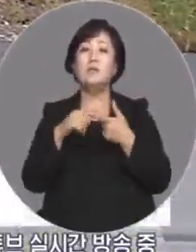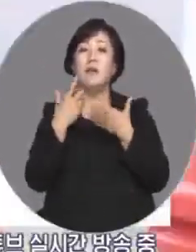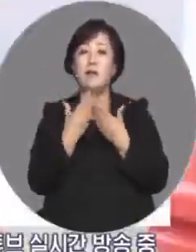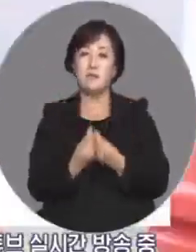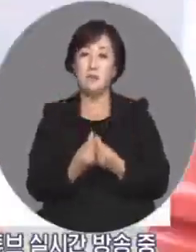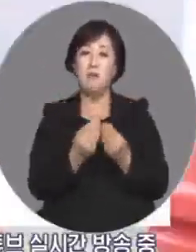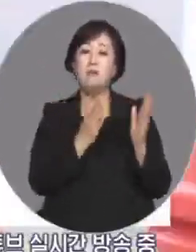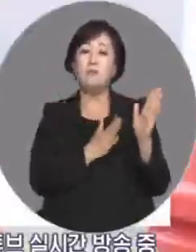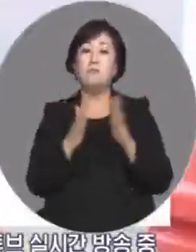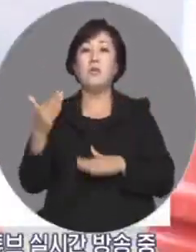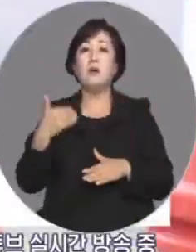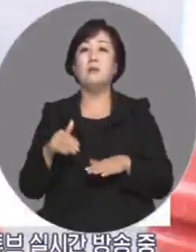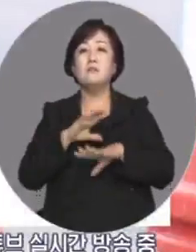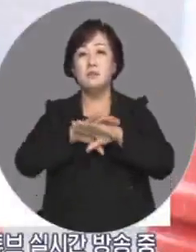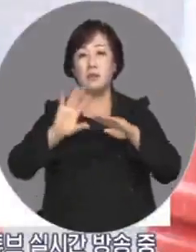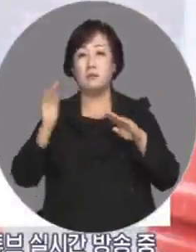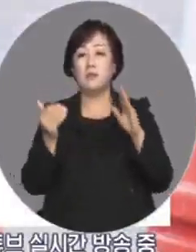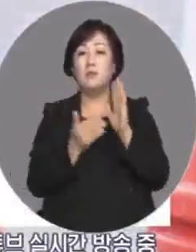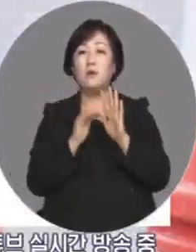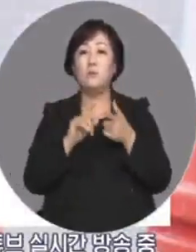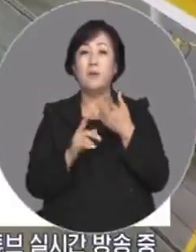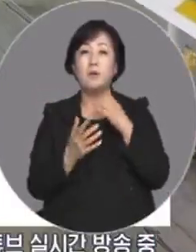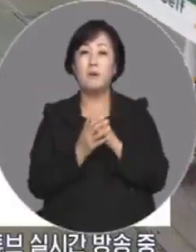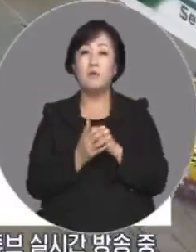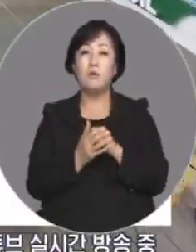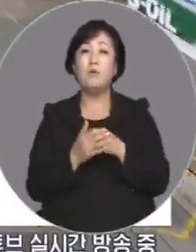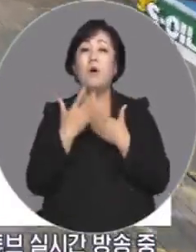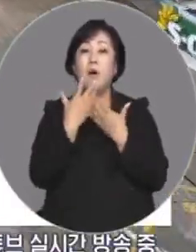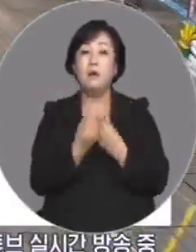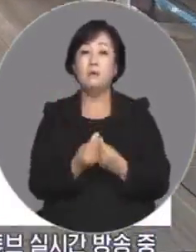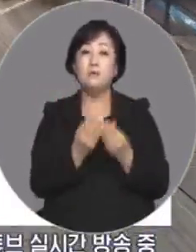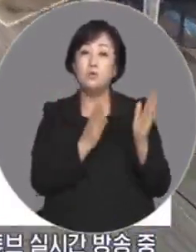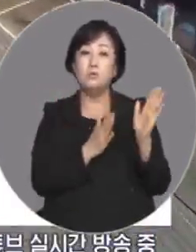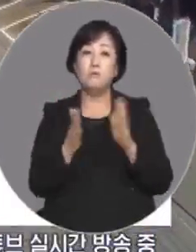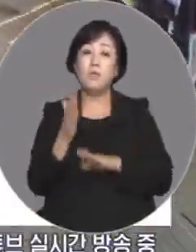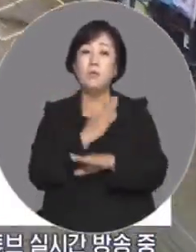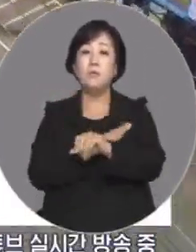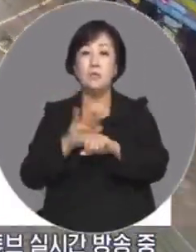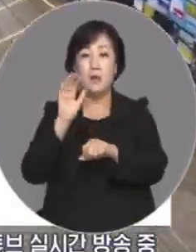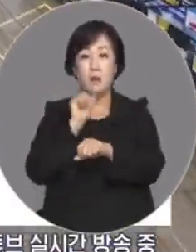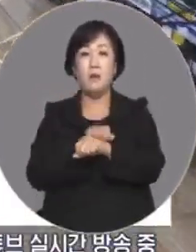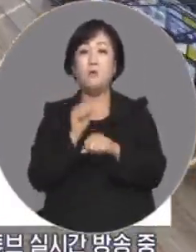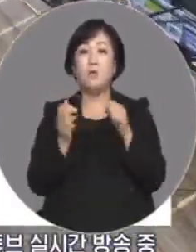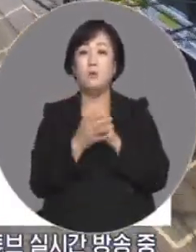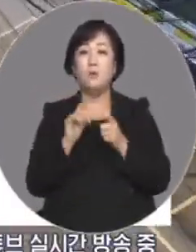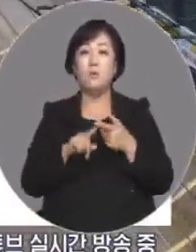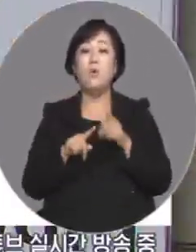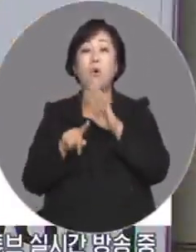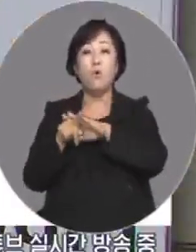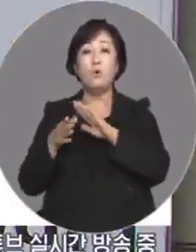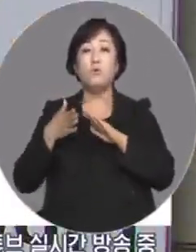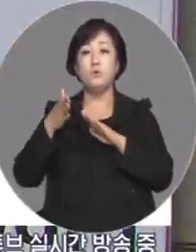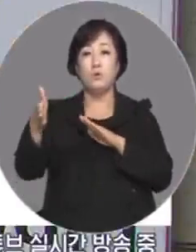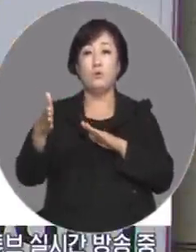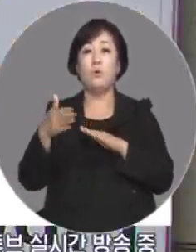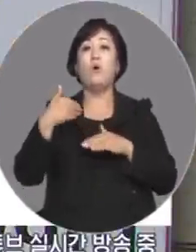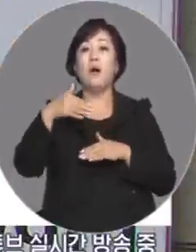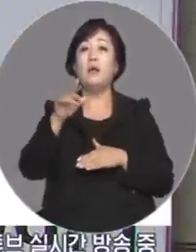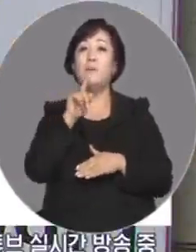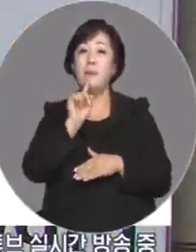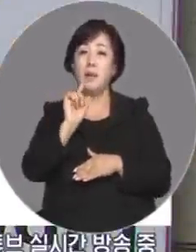안전조치에 문제가 없다고 말합니다. 다 안전조치를 하고 있고 오른쪽으로 가라는 표시가